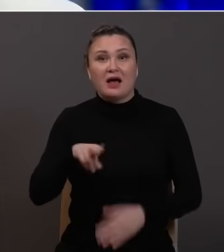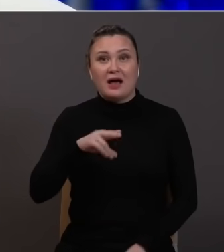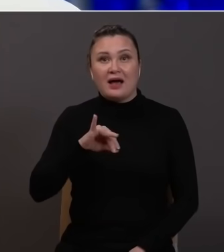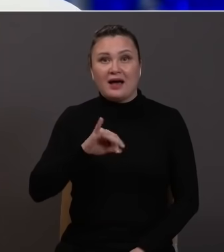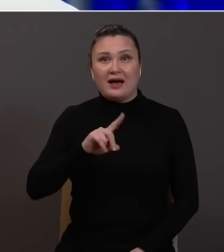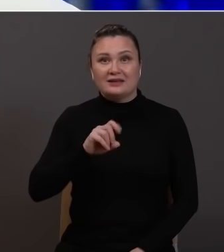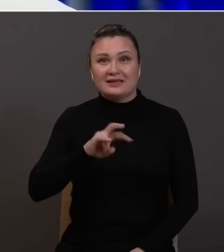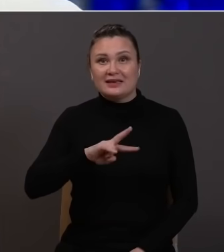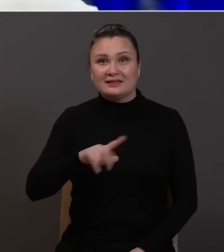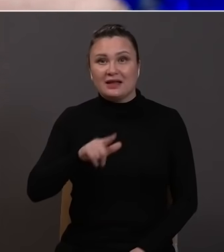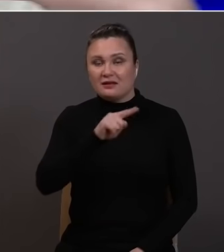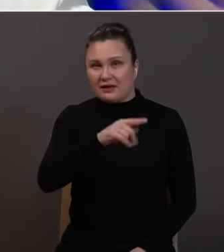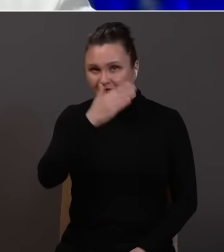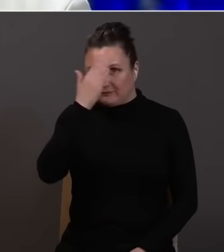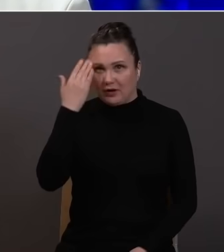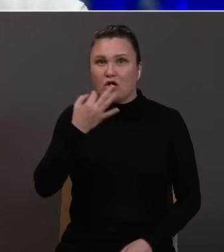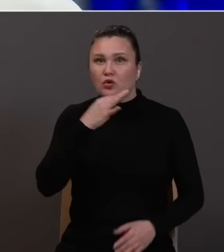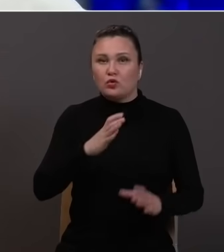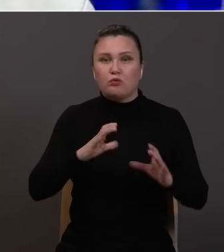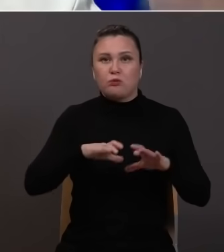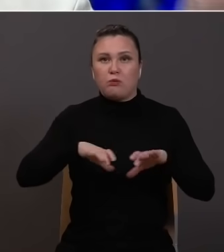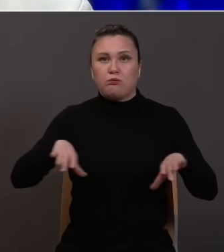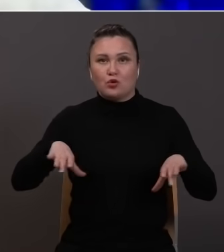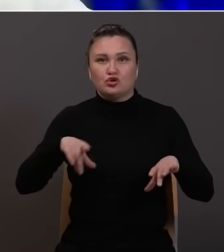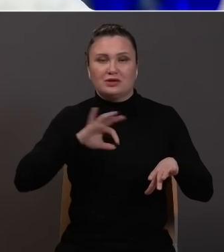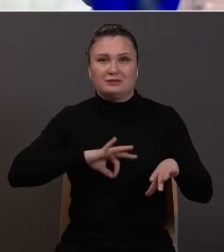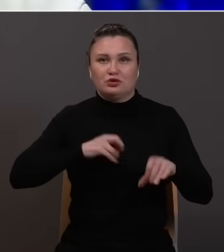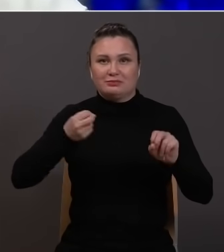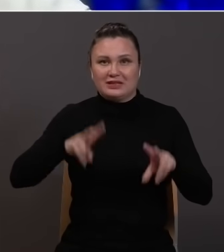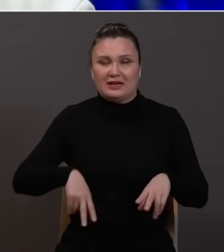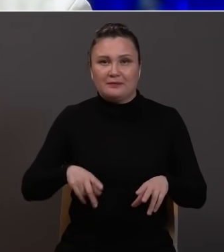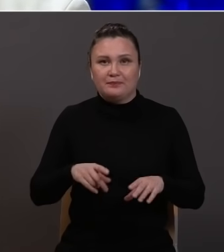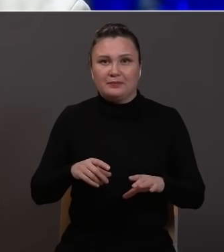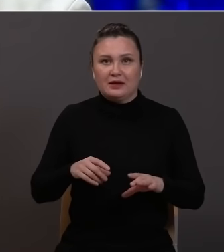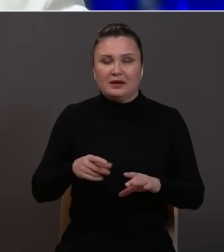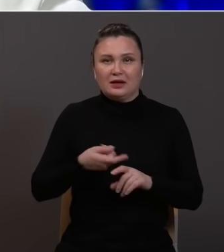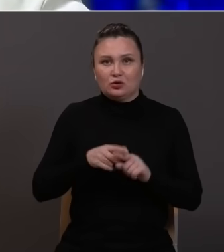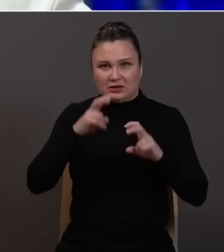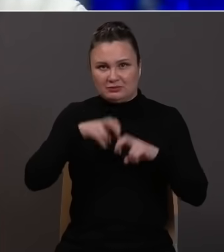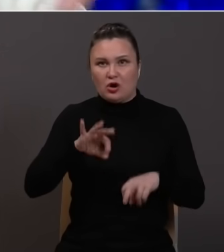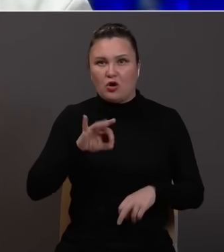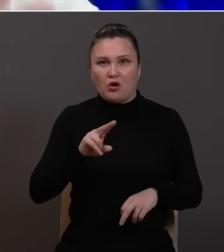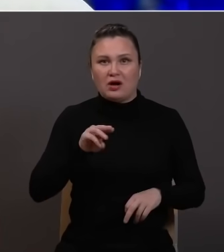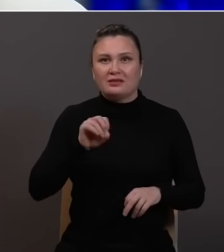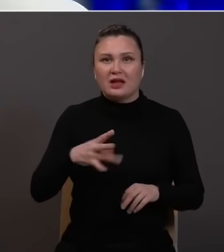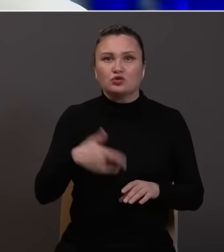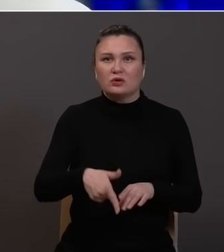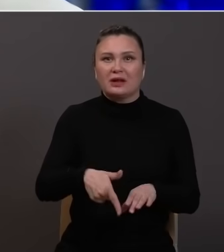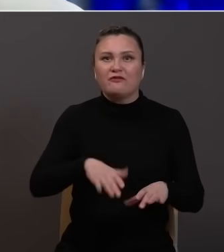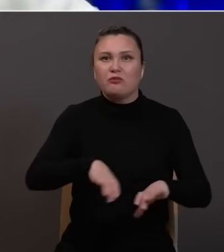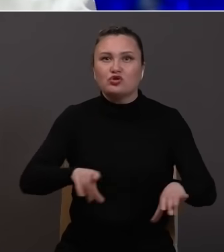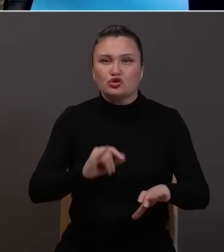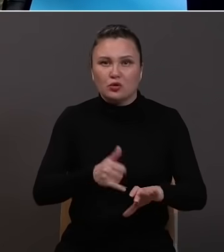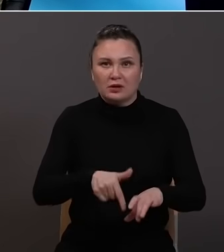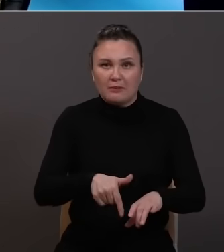Арктике такое количество, что подъезжая к любой бочке, используя специальные приборы, которые измеряют октан и что там налито в этой бочке,